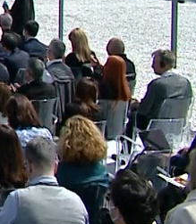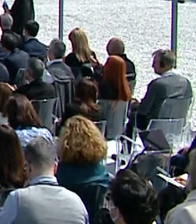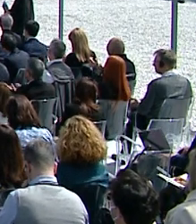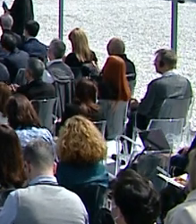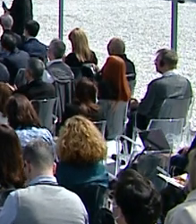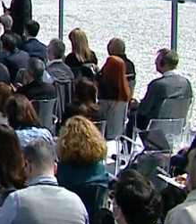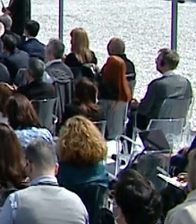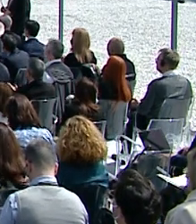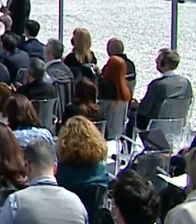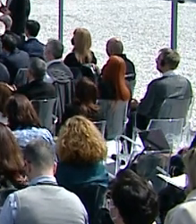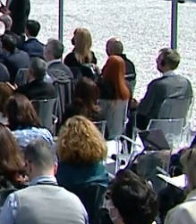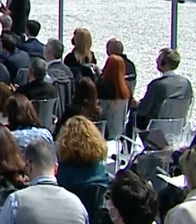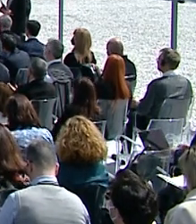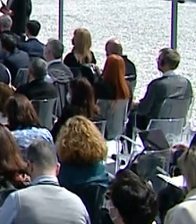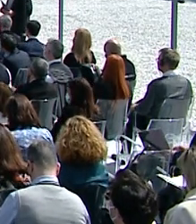Λοιπόν,